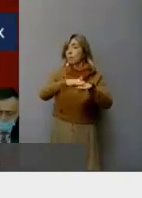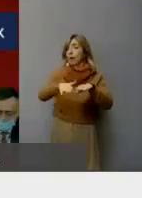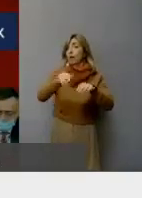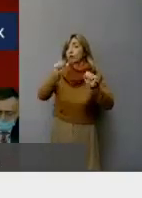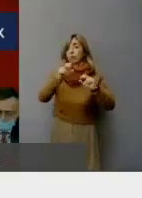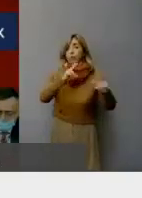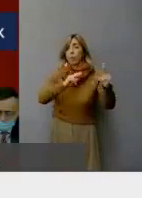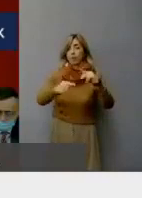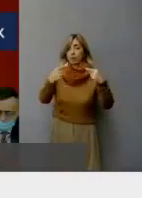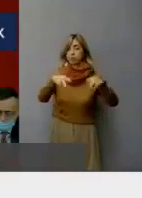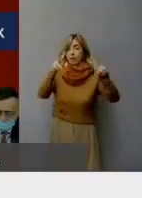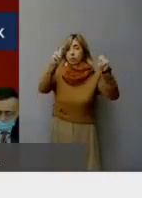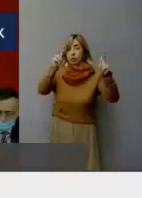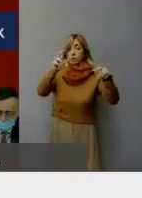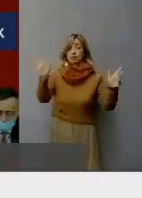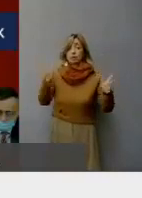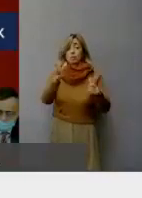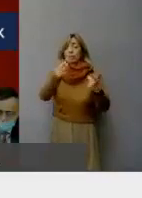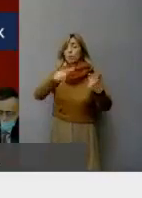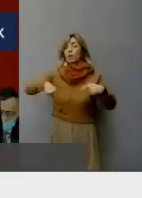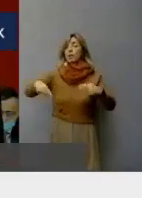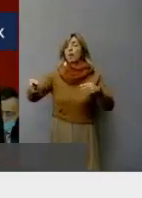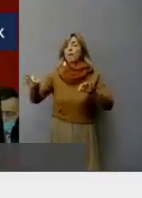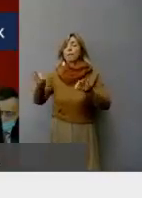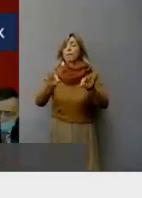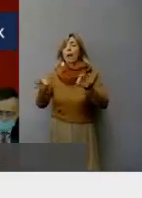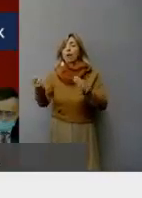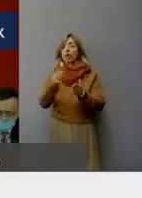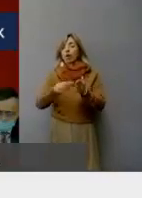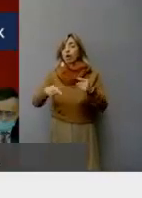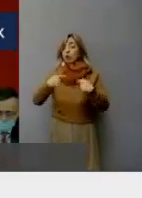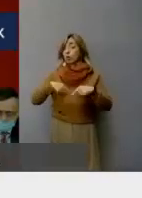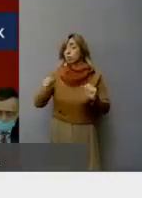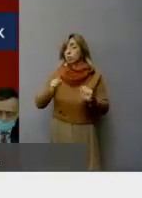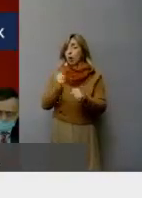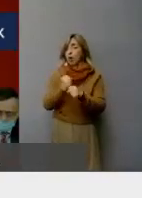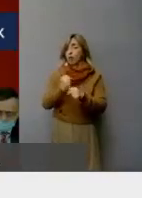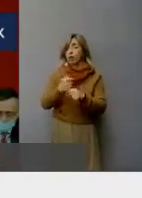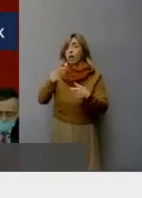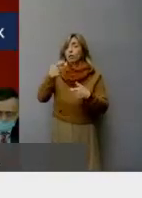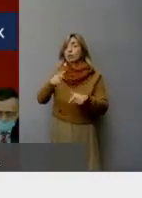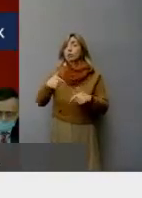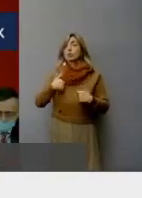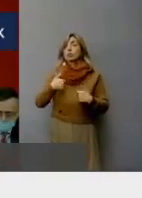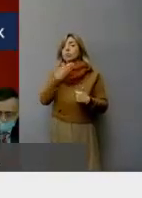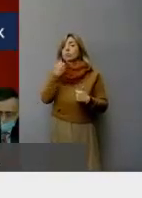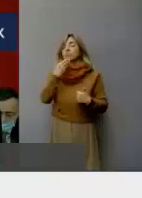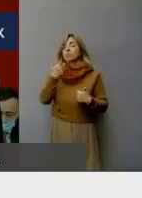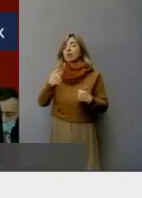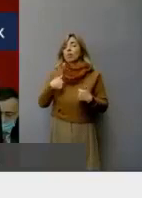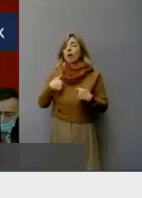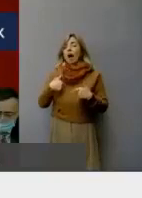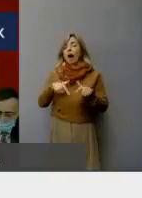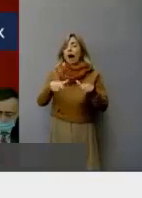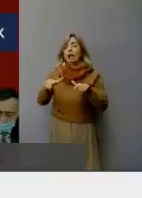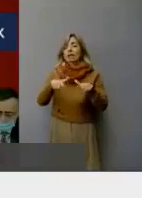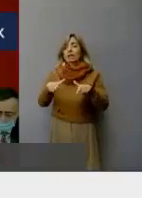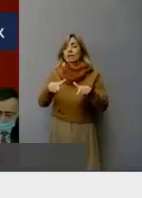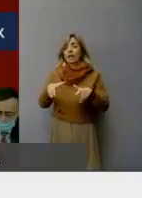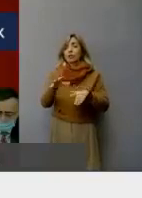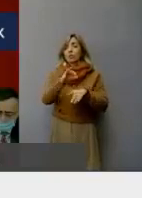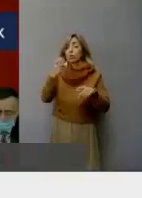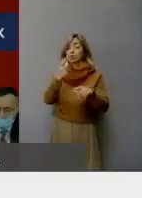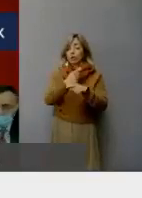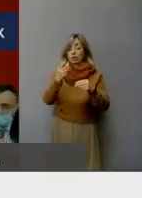non possiamo lavorare sul piano regolatore o se cerchiamo da fare un ponte o una struttura è dobbiamo essere per forza ingegneri civili spesso